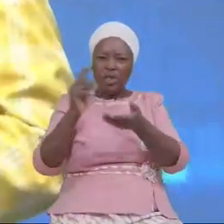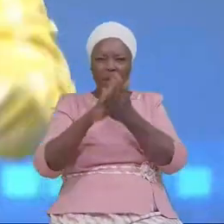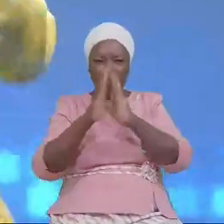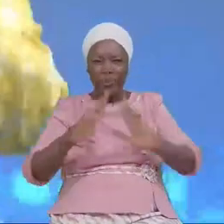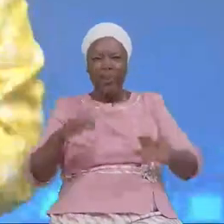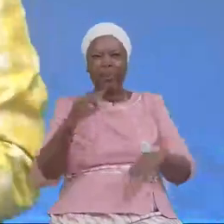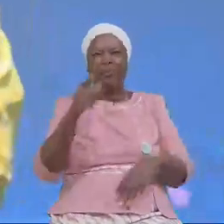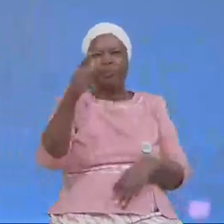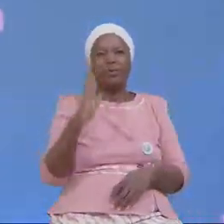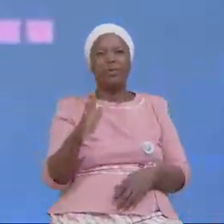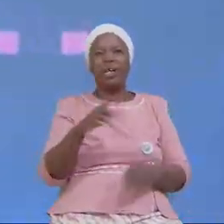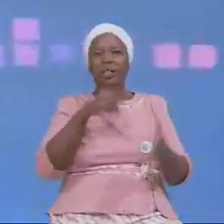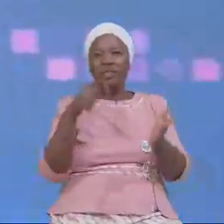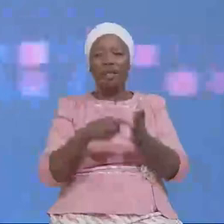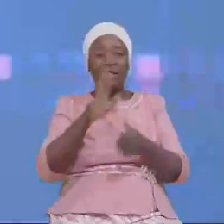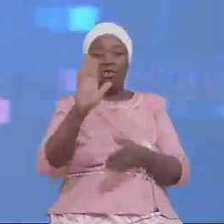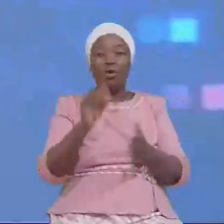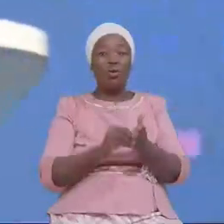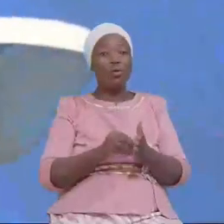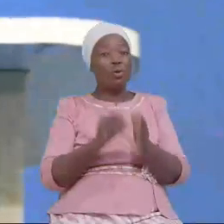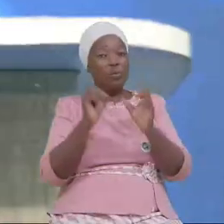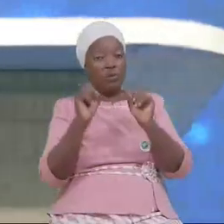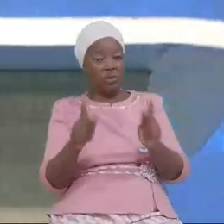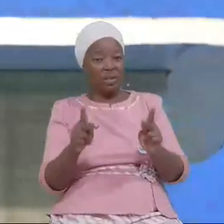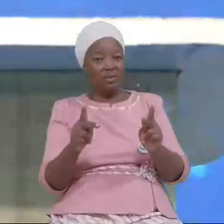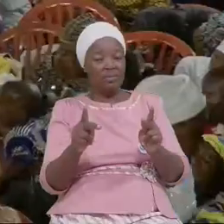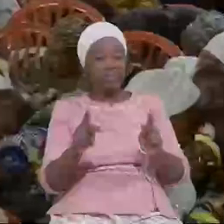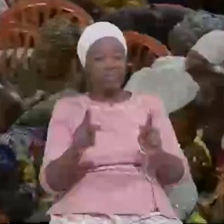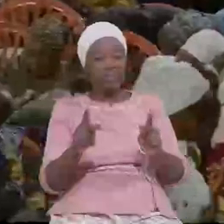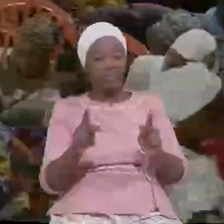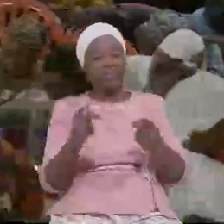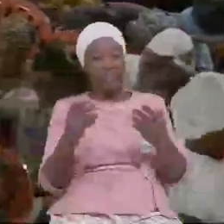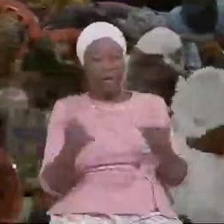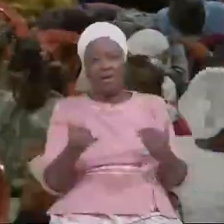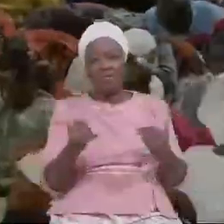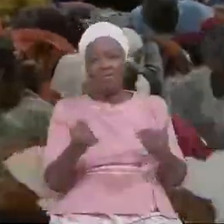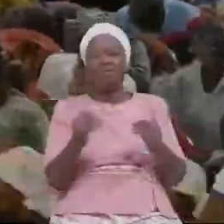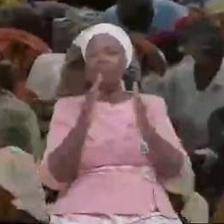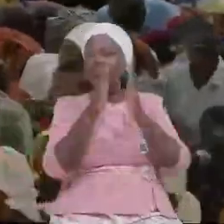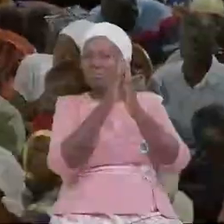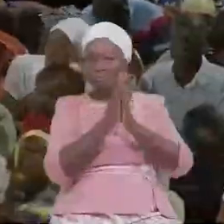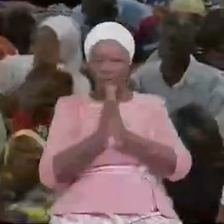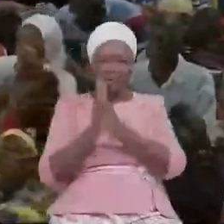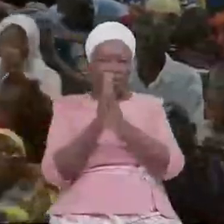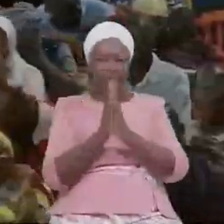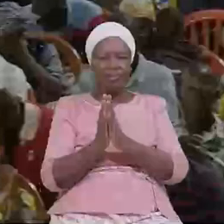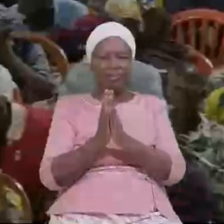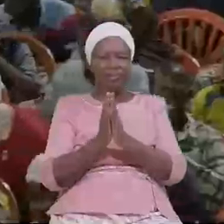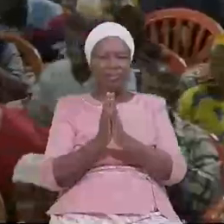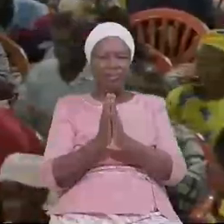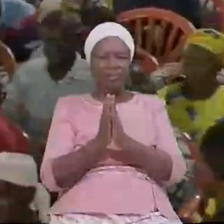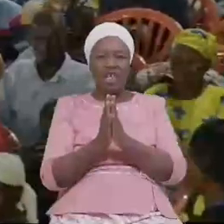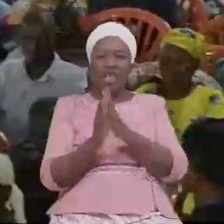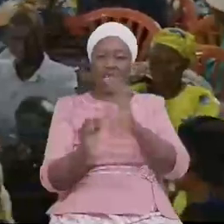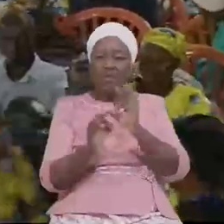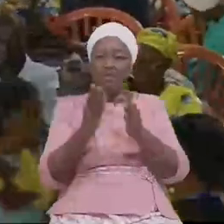dans la paix de Dieu. Voici ta chance. Les têtes baissées, les yeux fermés. Tu lèves